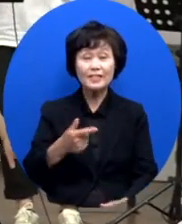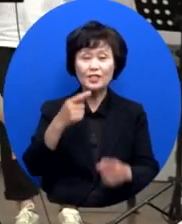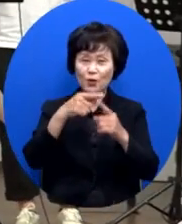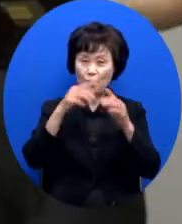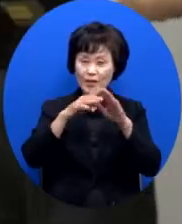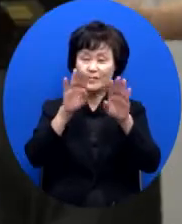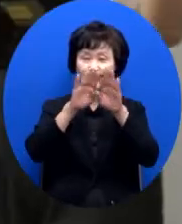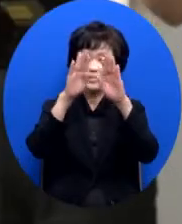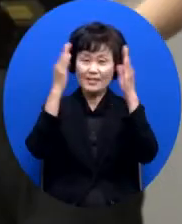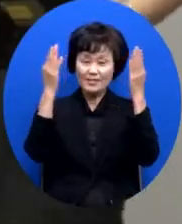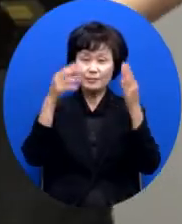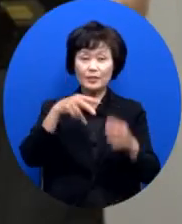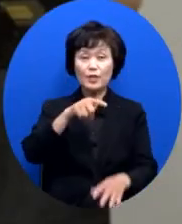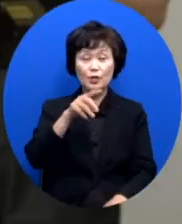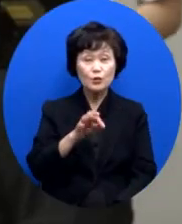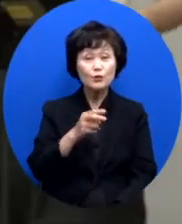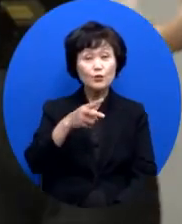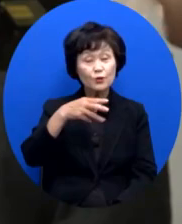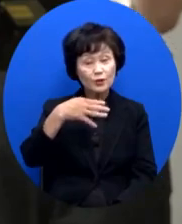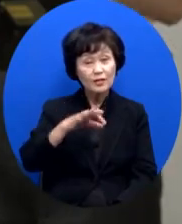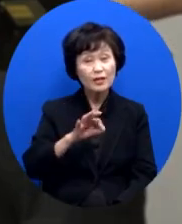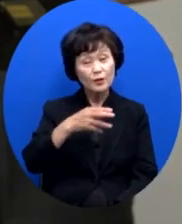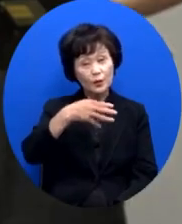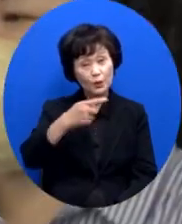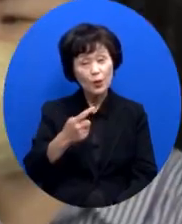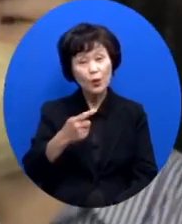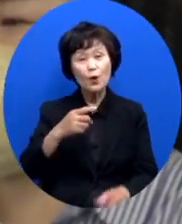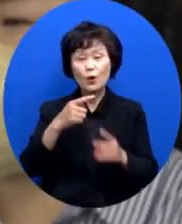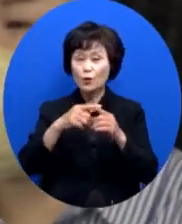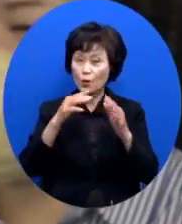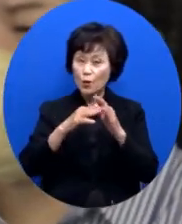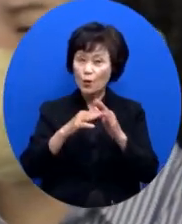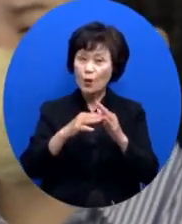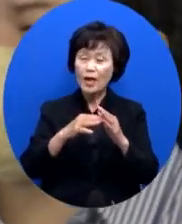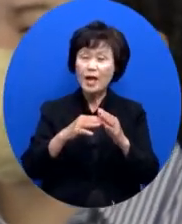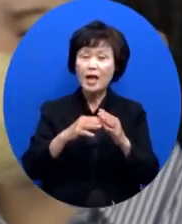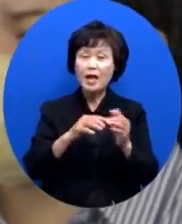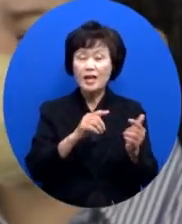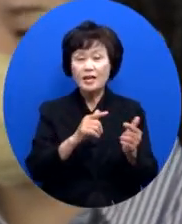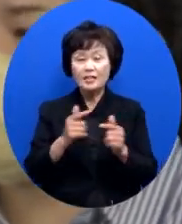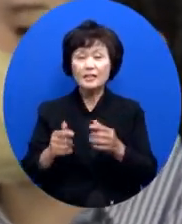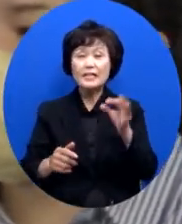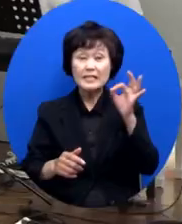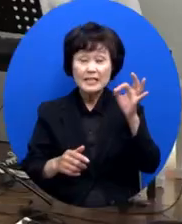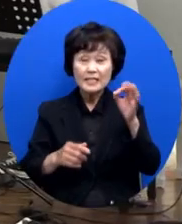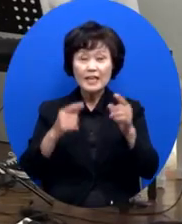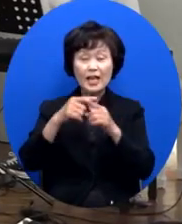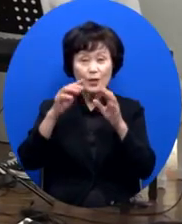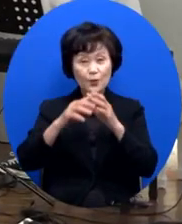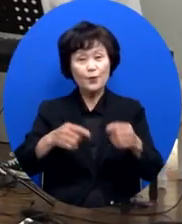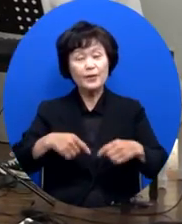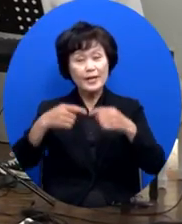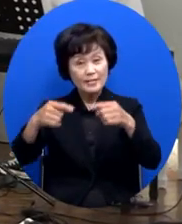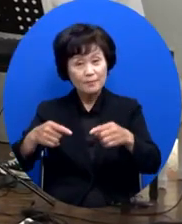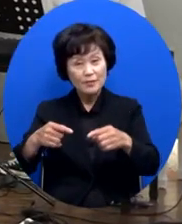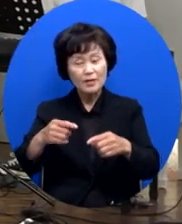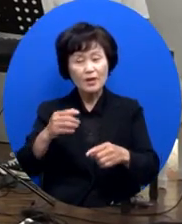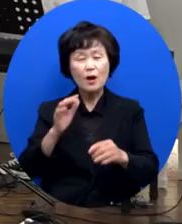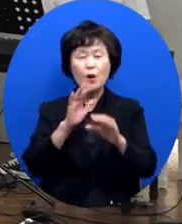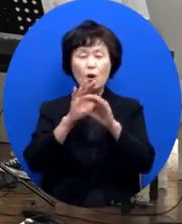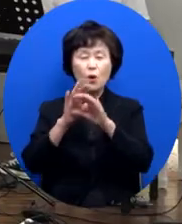대회에는 수용로 교회, 울산 남부 교회 등 7개 교회 10개 팀이 참가했으며 코로나로 지친